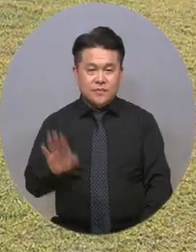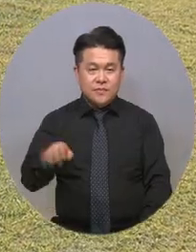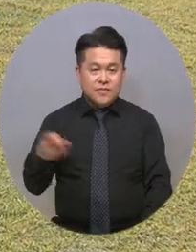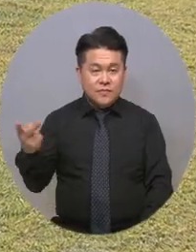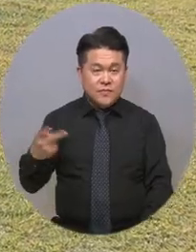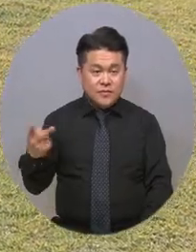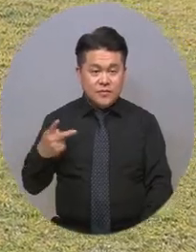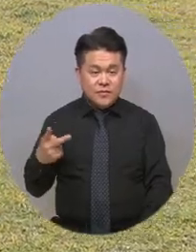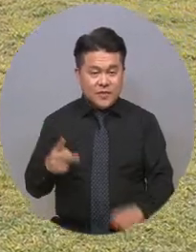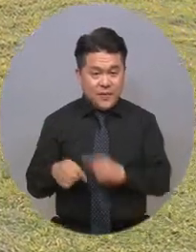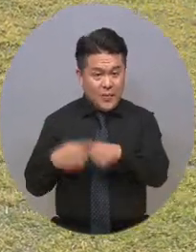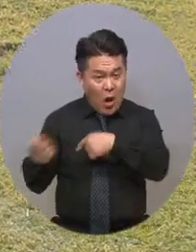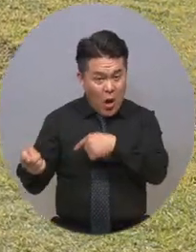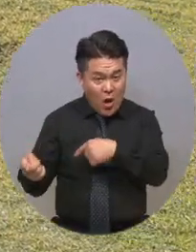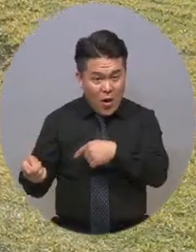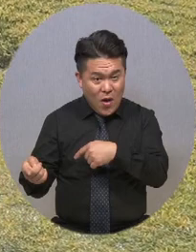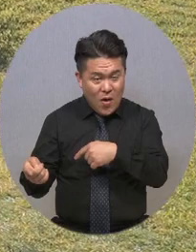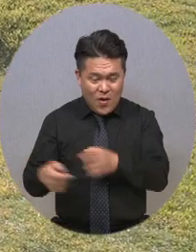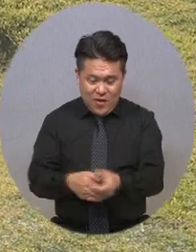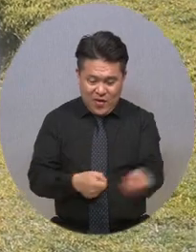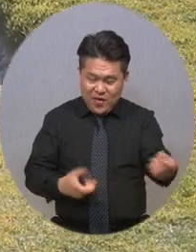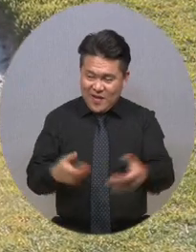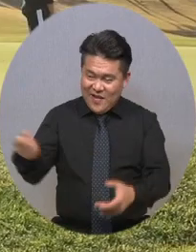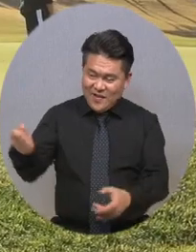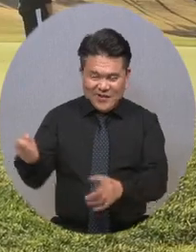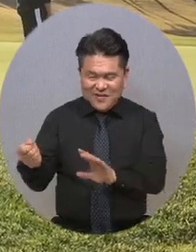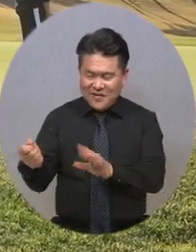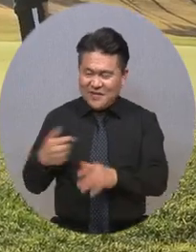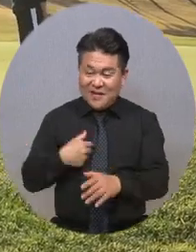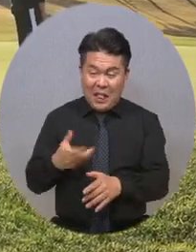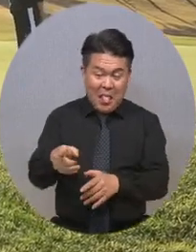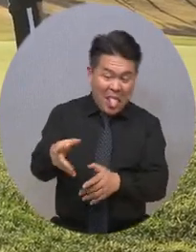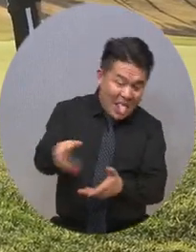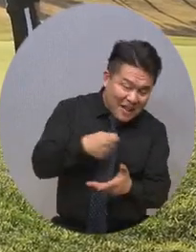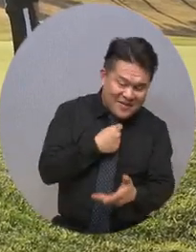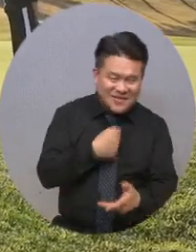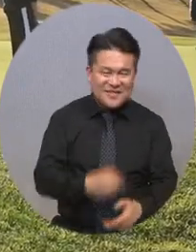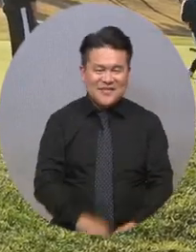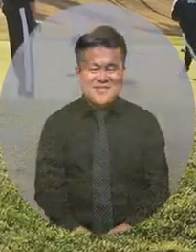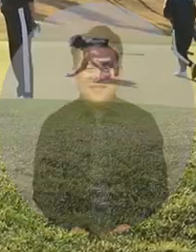짤까요? 이번 채가 더 좋아 보이던데?